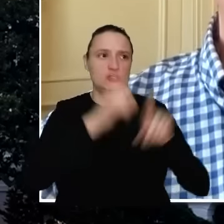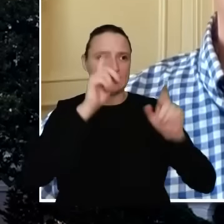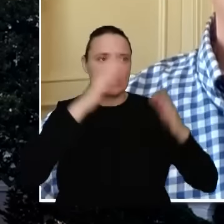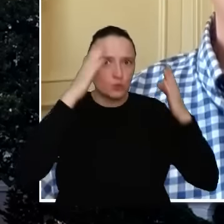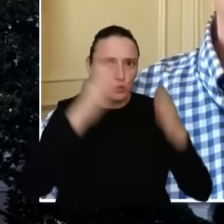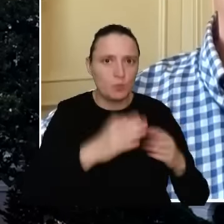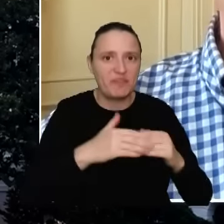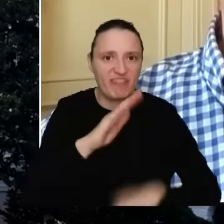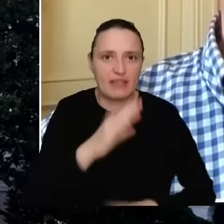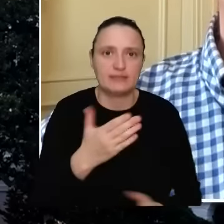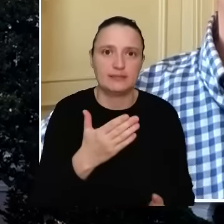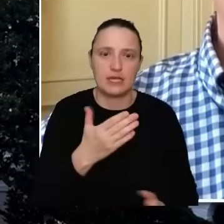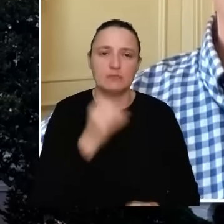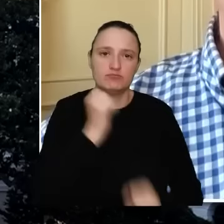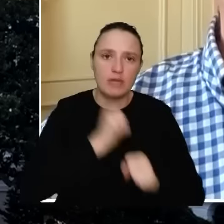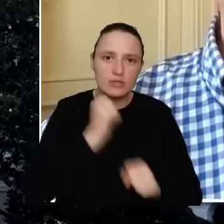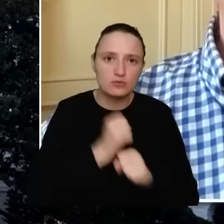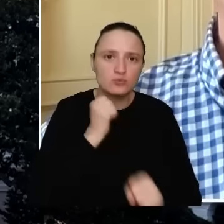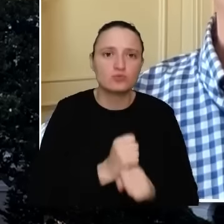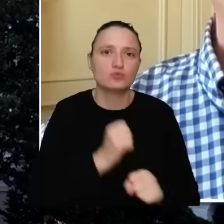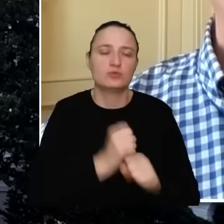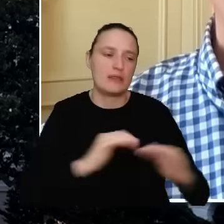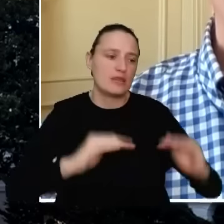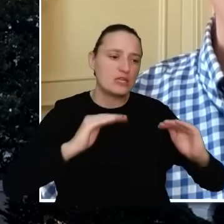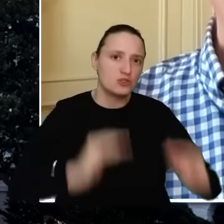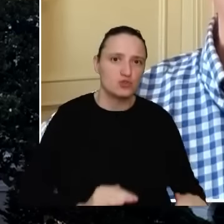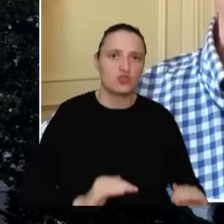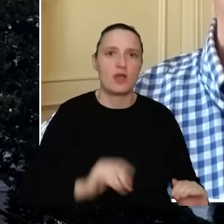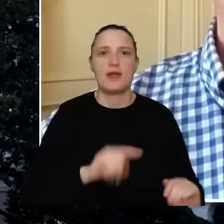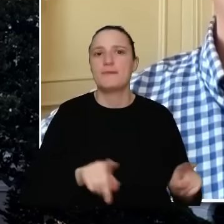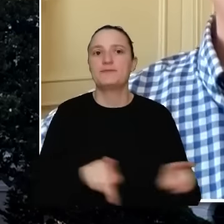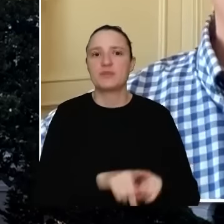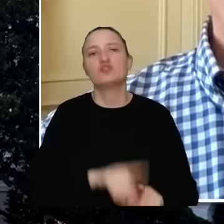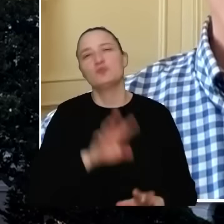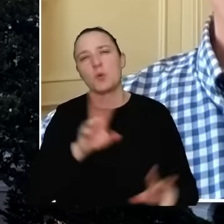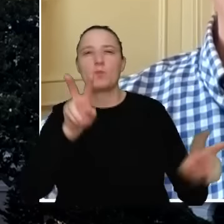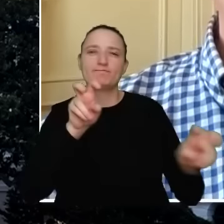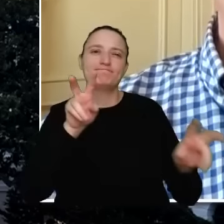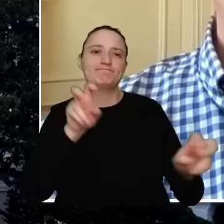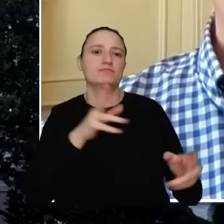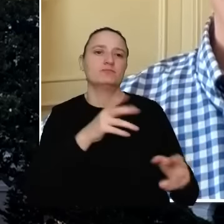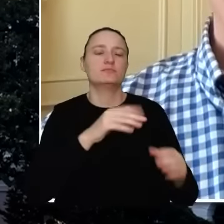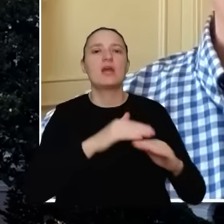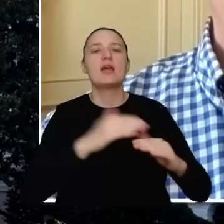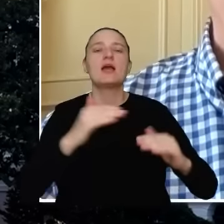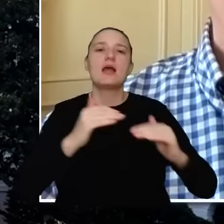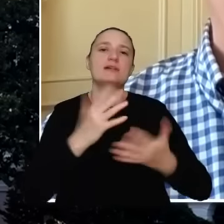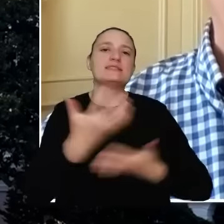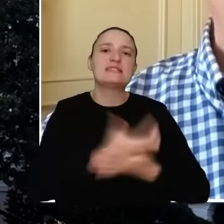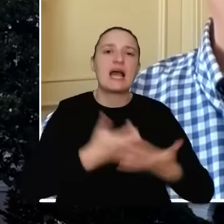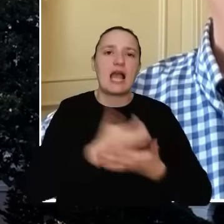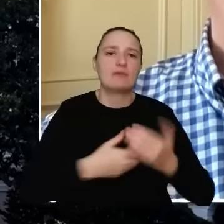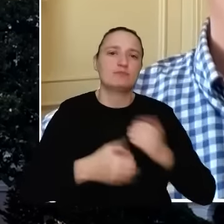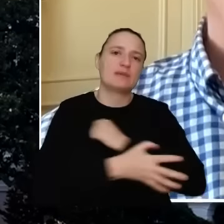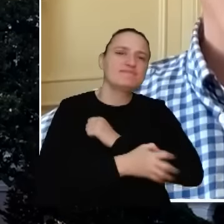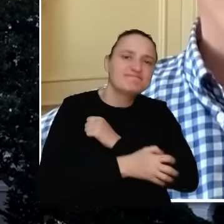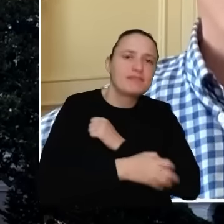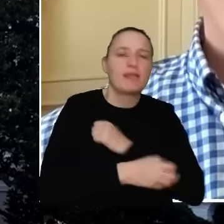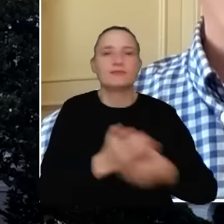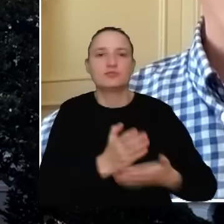na osoby pracujące na niższych stanowiskach, na klasę, nazwijmy to niższą średnią, czy wręcz klasę niższą. Tak? To